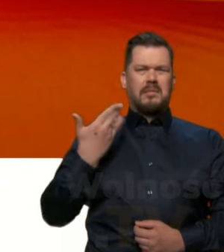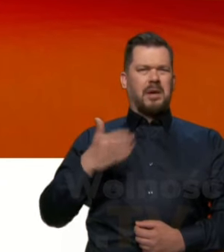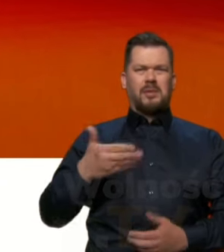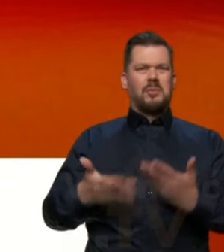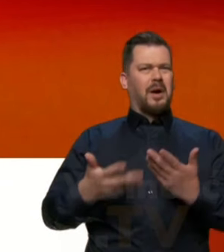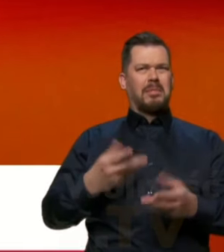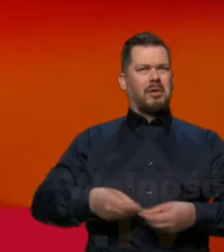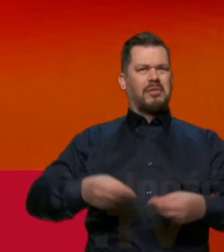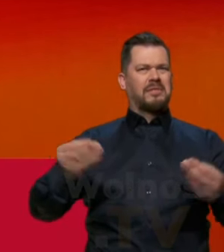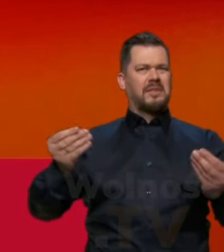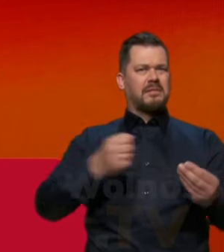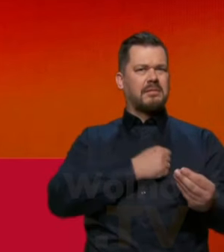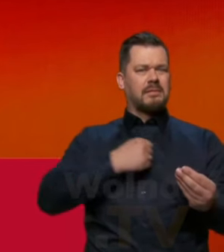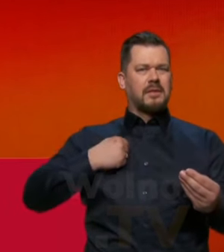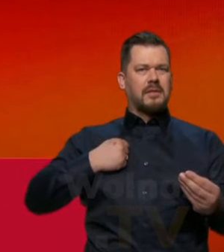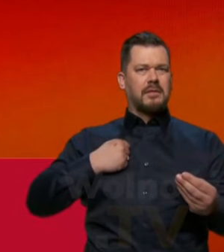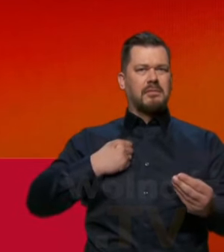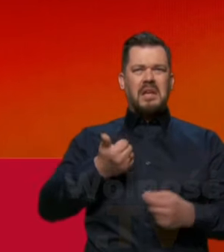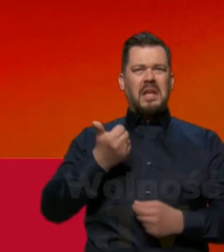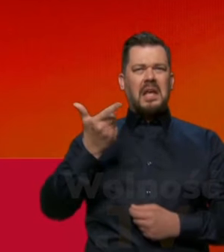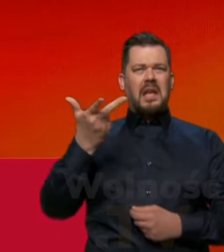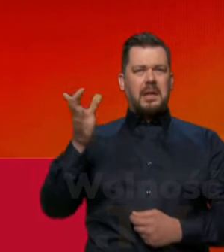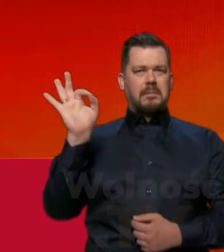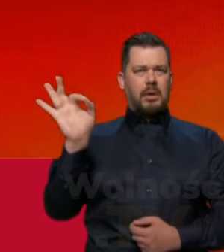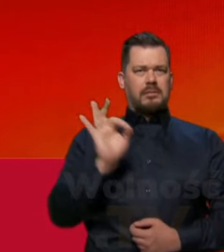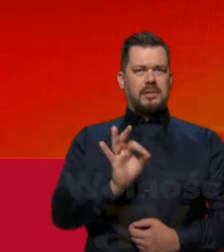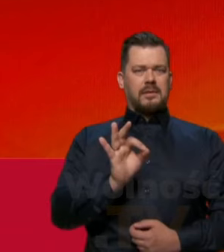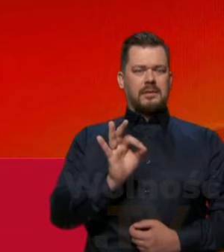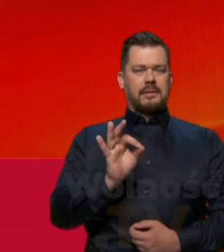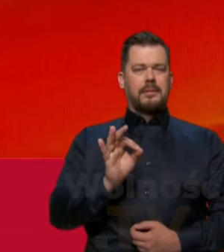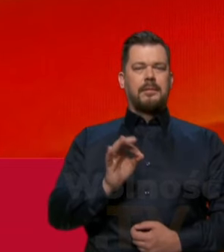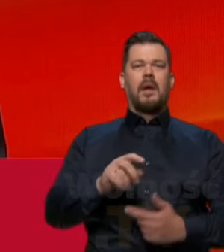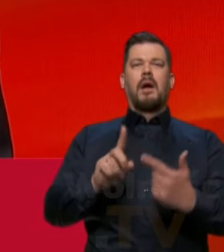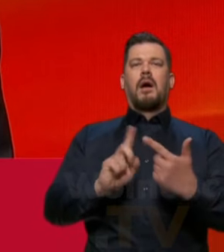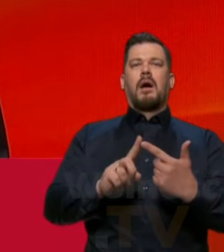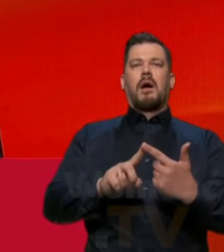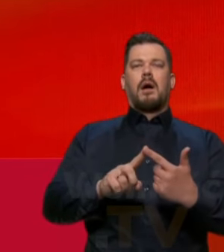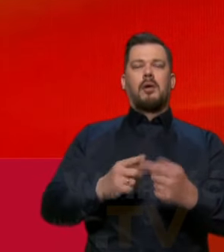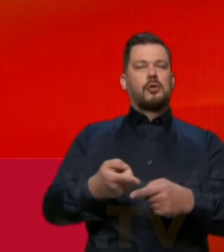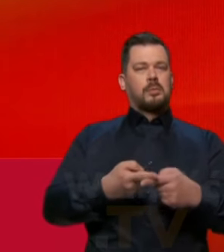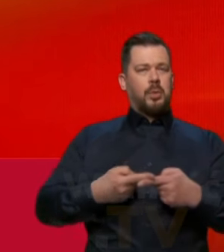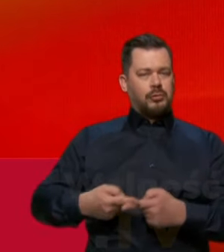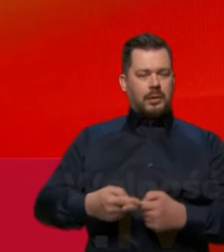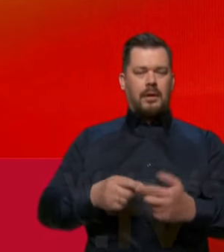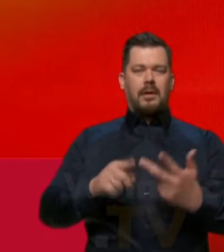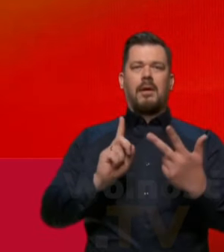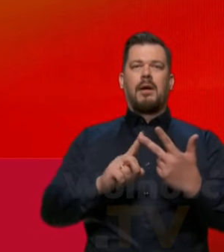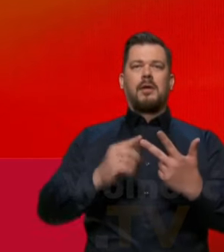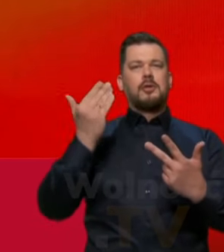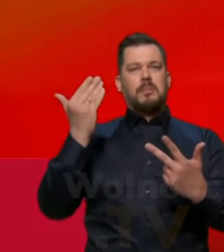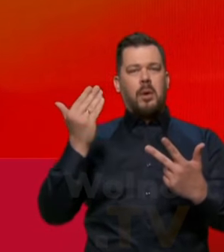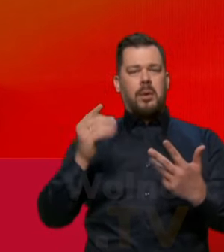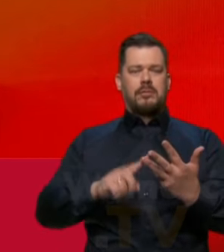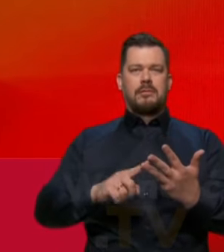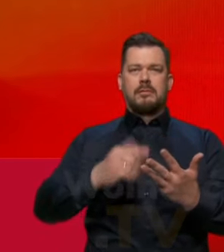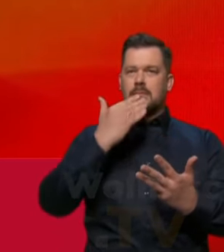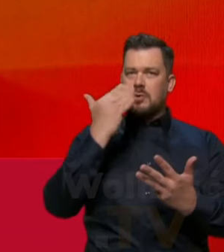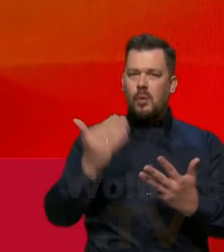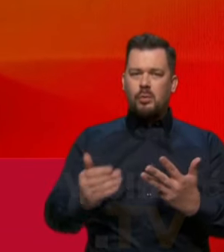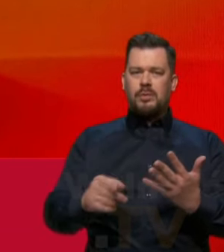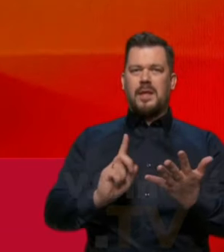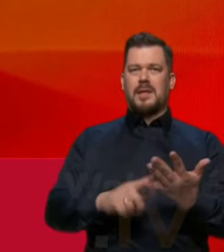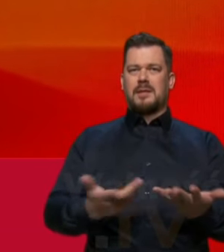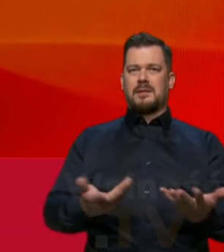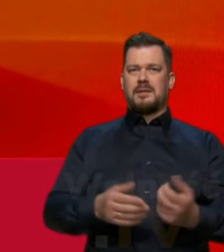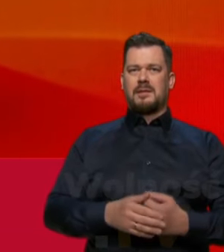się rozwija w Warszawie, to zaledwie kilka procent oddawanych mieszkań, jak i spółdzielcze, społeczne i komunalne.